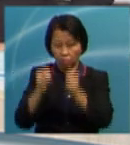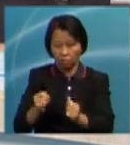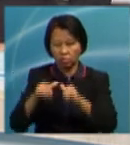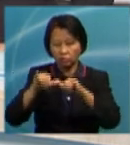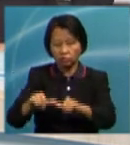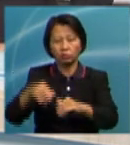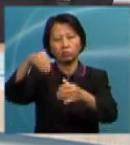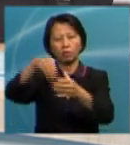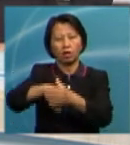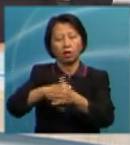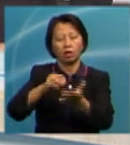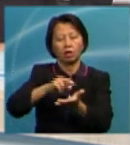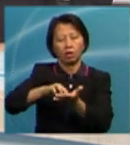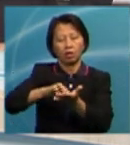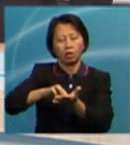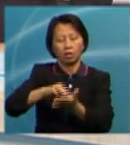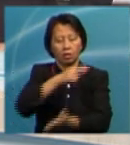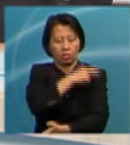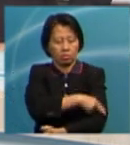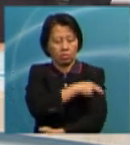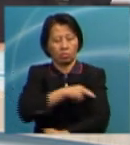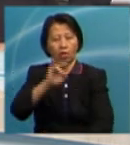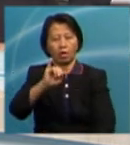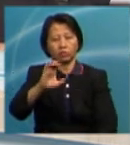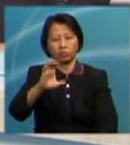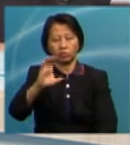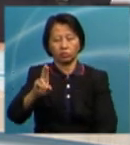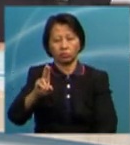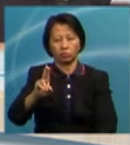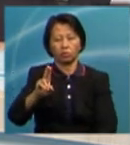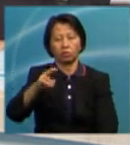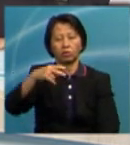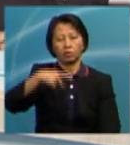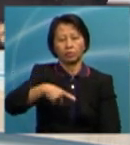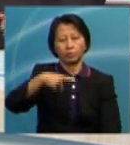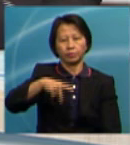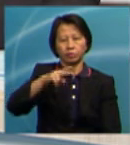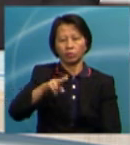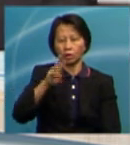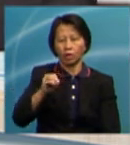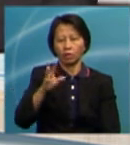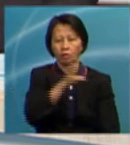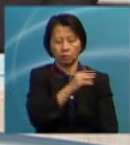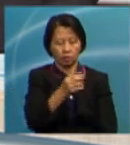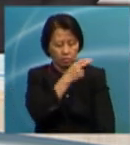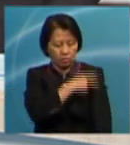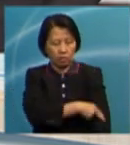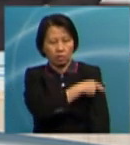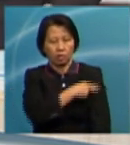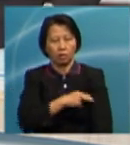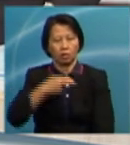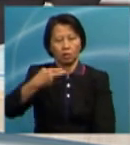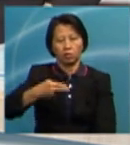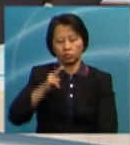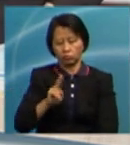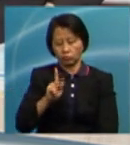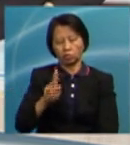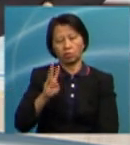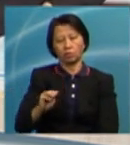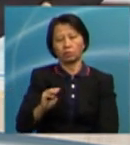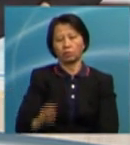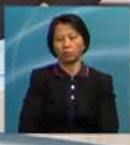kritikal dirawat di unit rawatan rapi Icu pusat perubatan Universiti Malaya dan Hospital Universiti kebangsaan